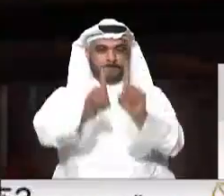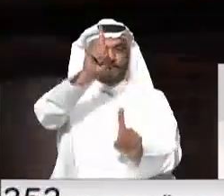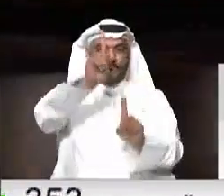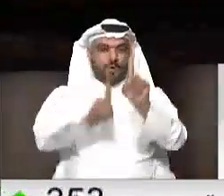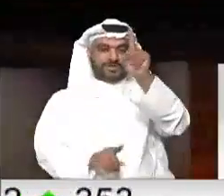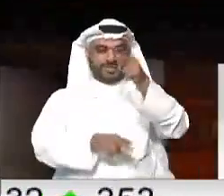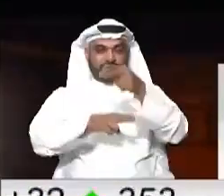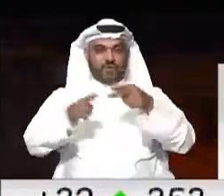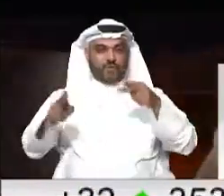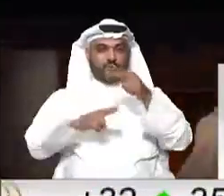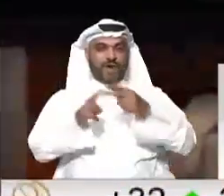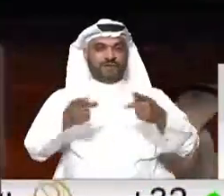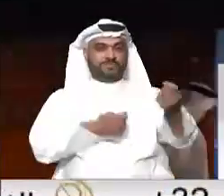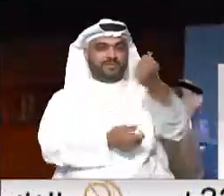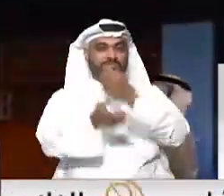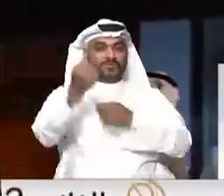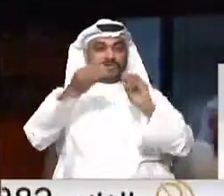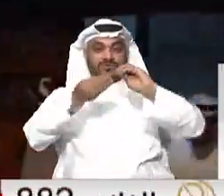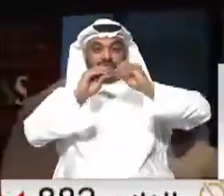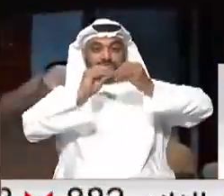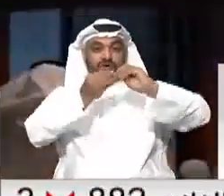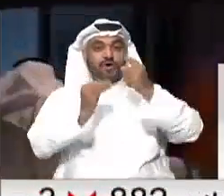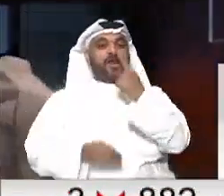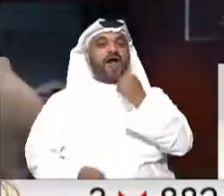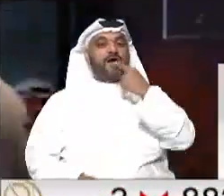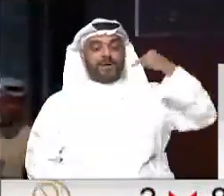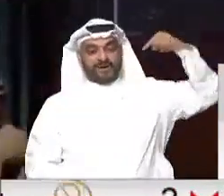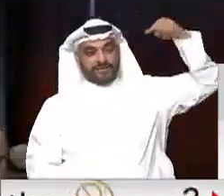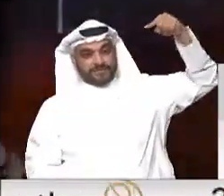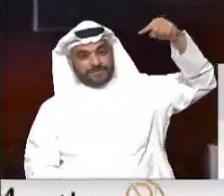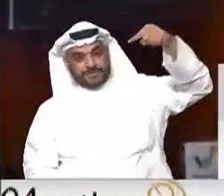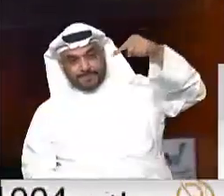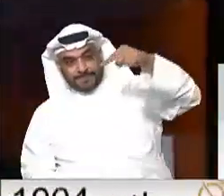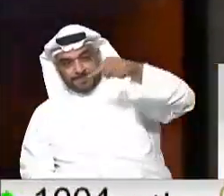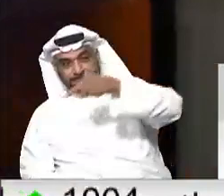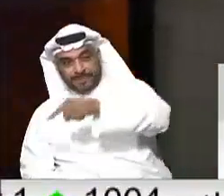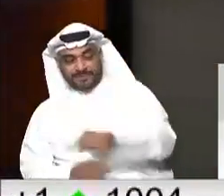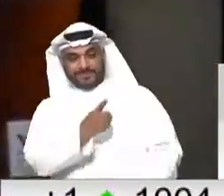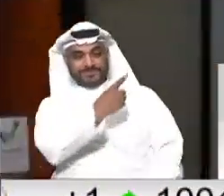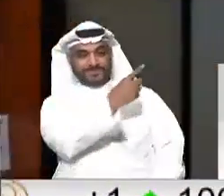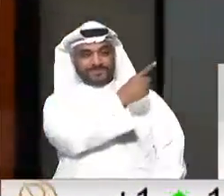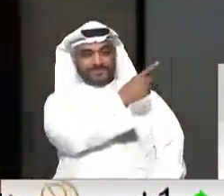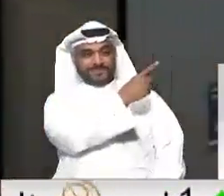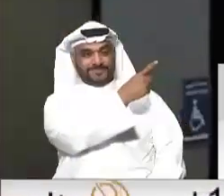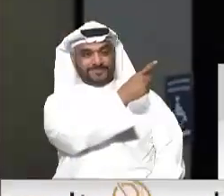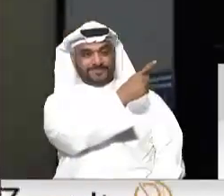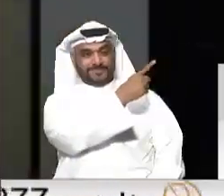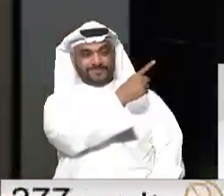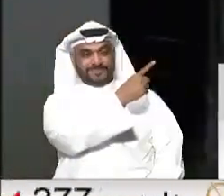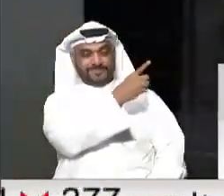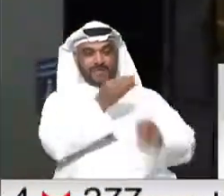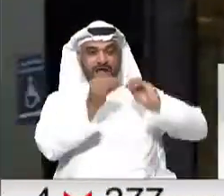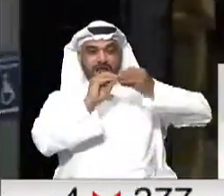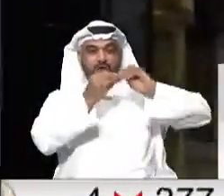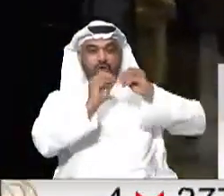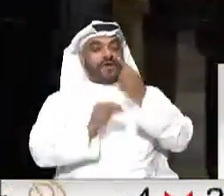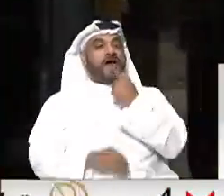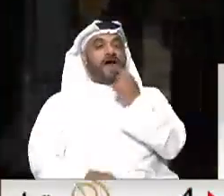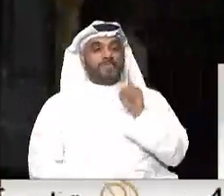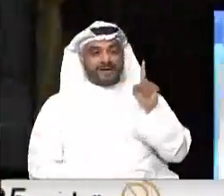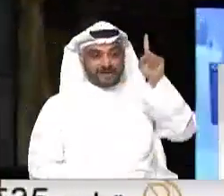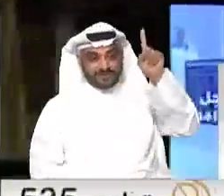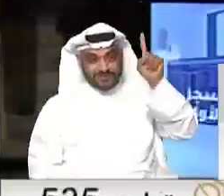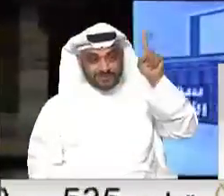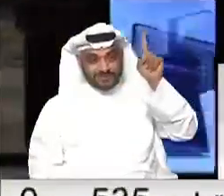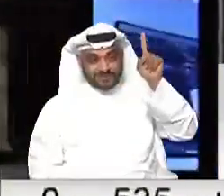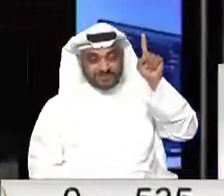قفزت قيمة التداولات إلى الضعف تقريبا لتصل إلى 52 مليون دينار بعد تداول نحو 150 مليون